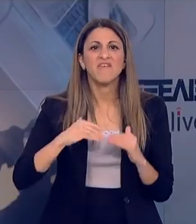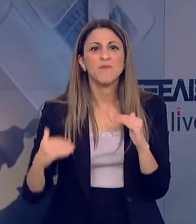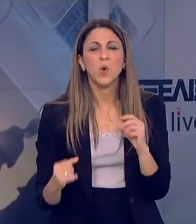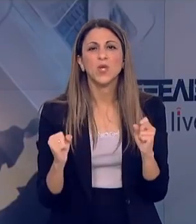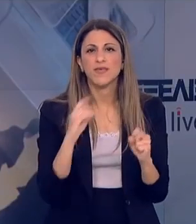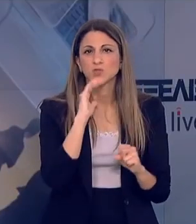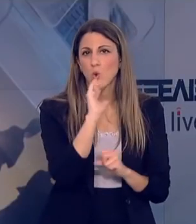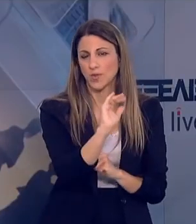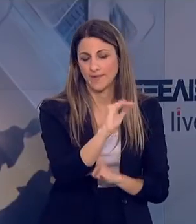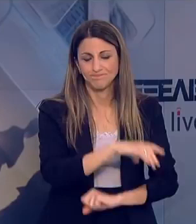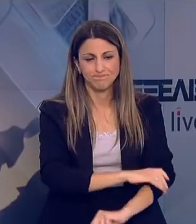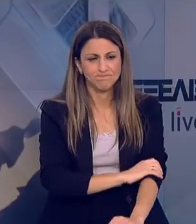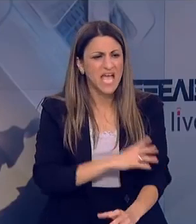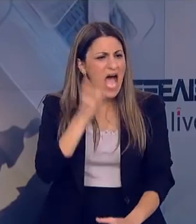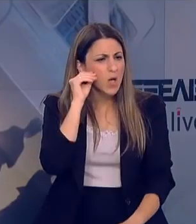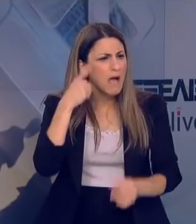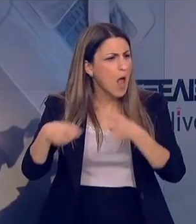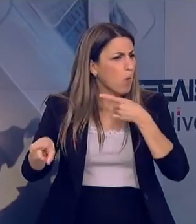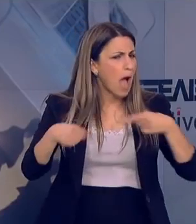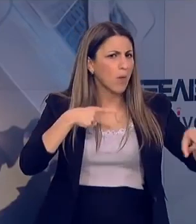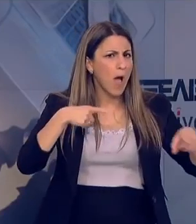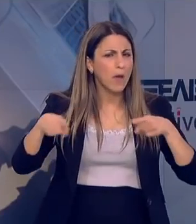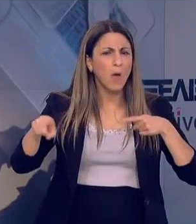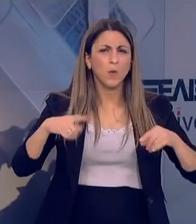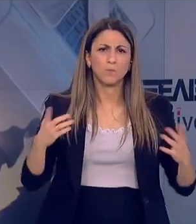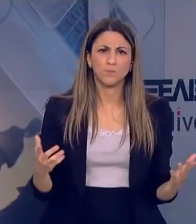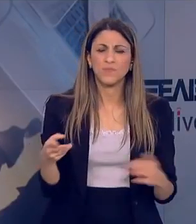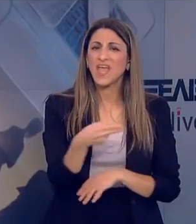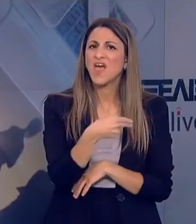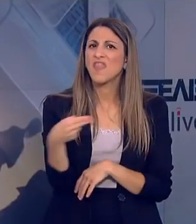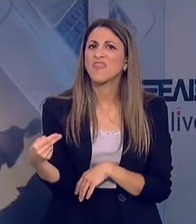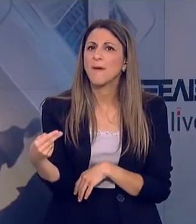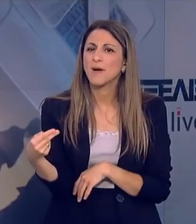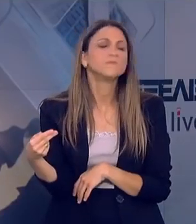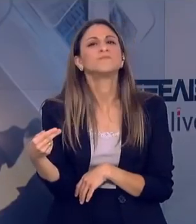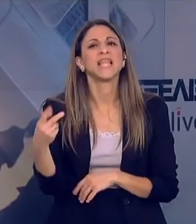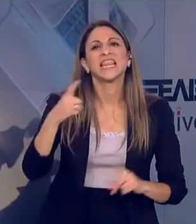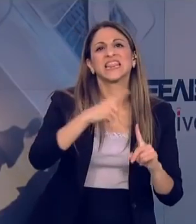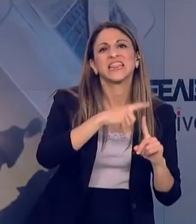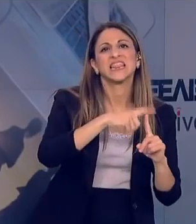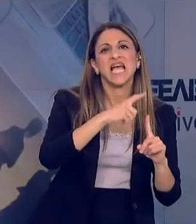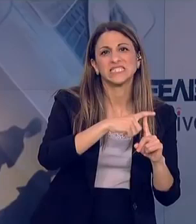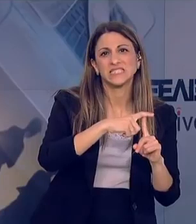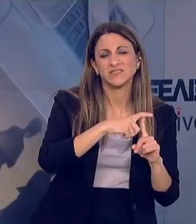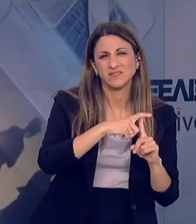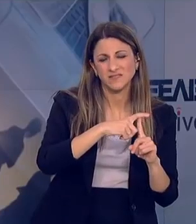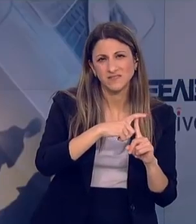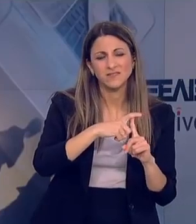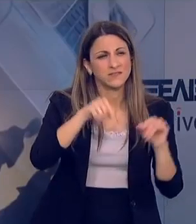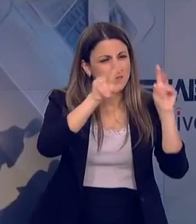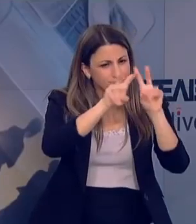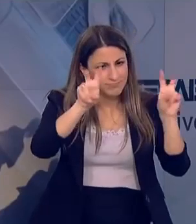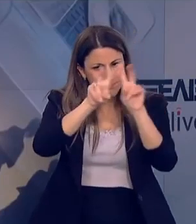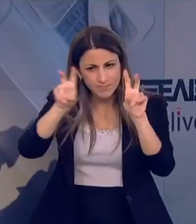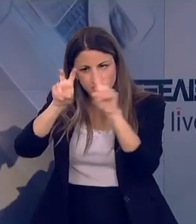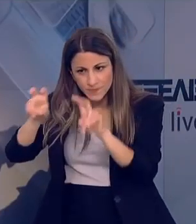ακουστεί αντιφατικές απόψεις, μπορείτε να μας εξηγήσετε τη σημασία του δείκτη της αναλογίας των διενεργηθέντων τεστ αναθετικό κρούσμα για την